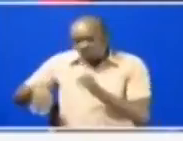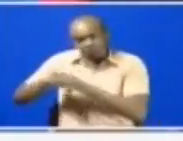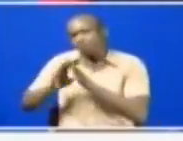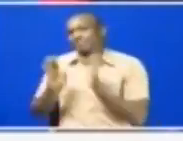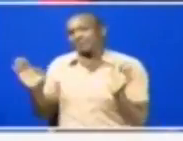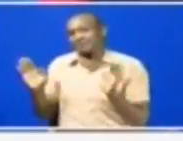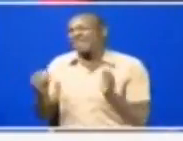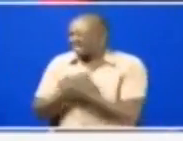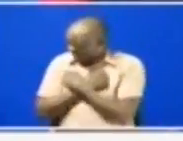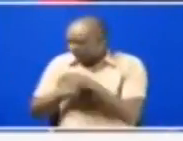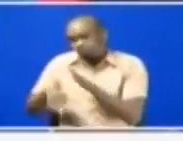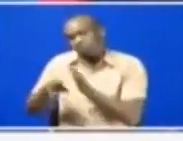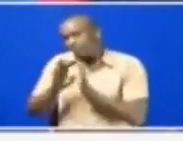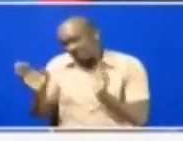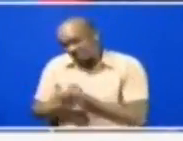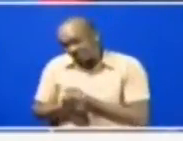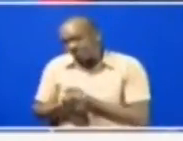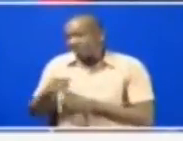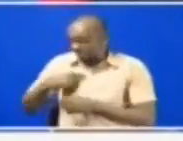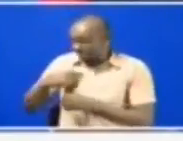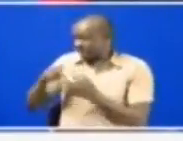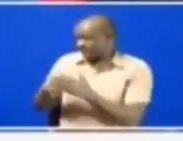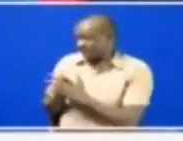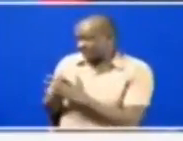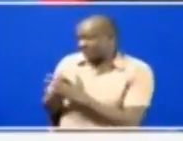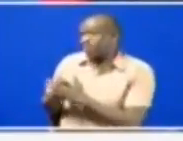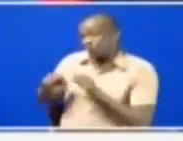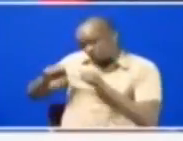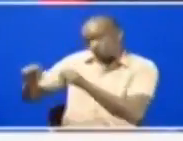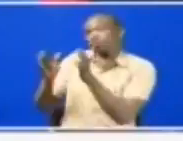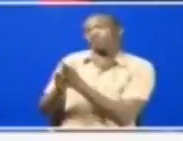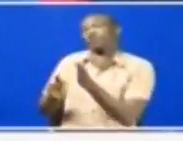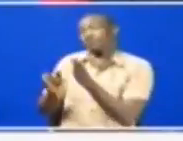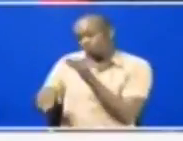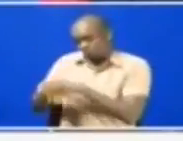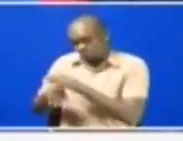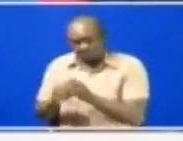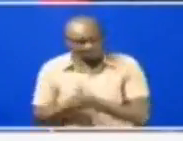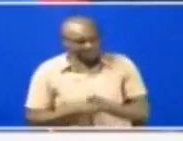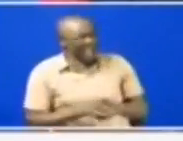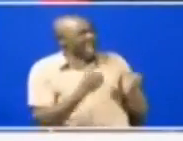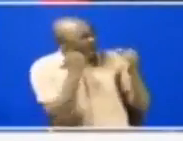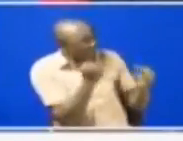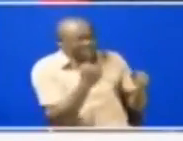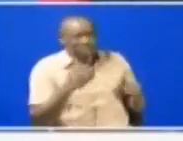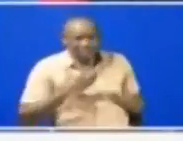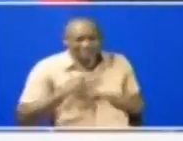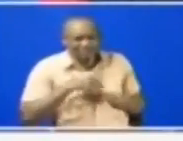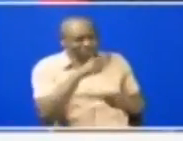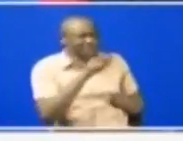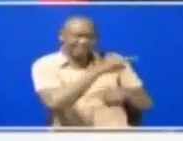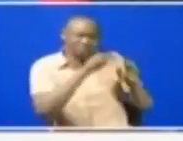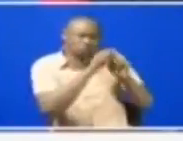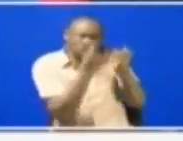kipawa ya kucheza hiyo kandanda. Ndio pale nikaanza kuendelea na mambo ya mpira. Na ilikuwa vigumu sana kwa watu kujipata katika timu ya taifa.